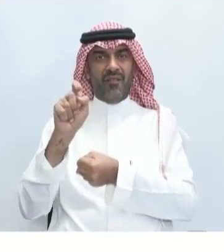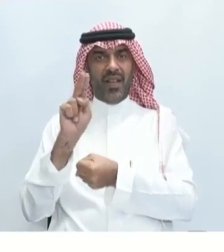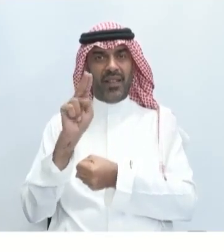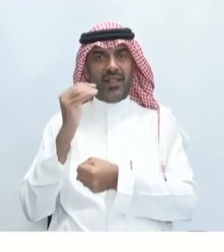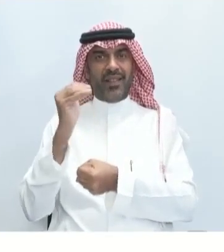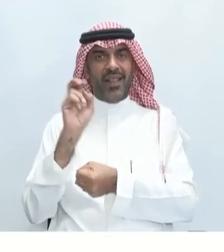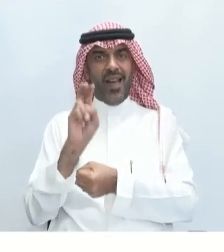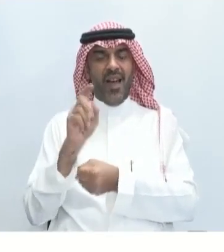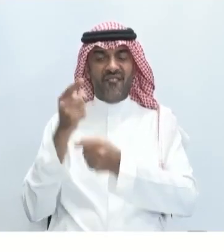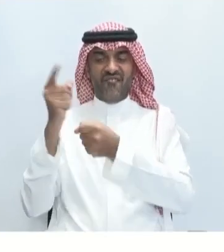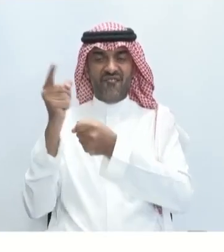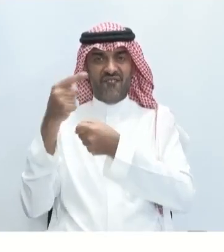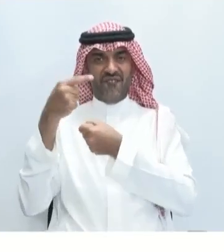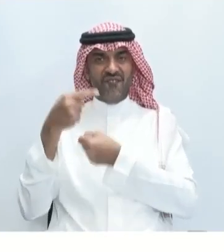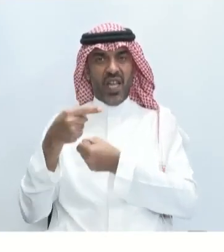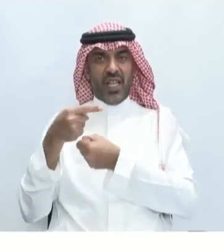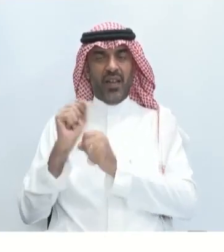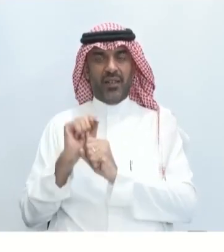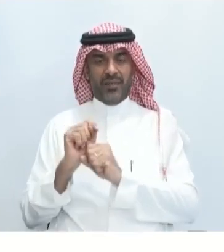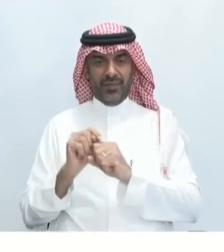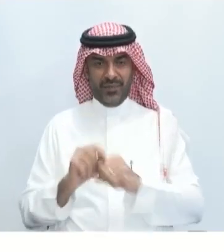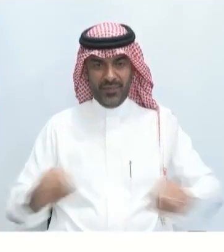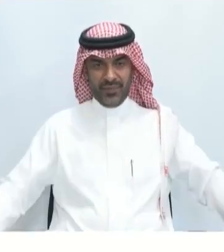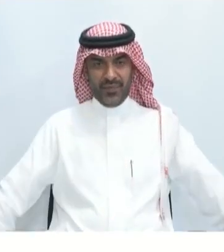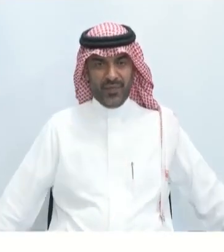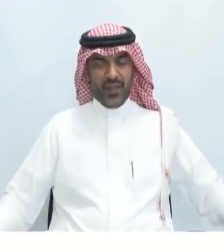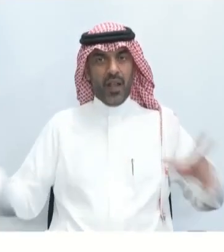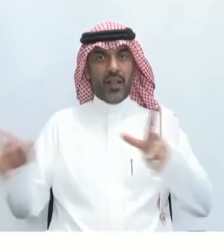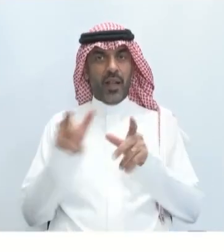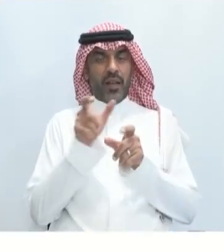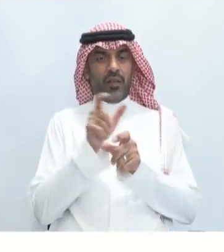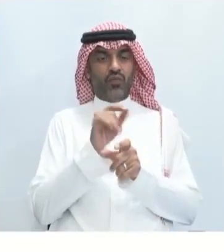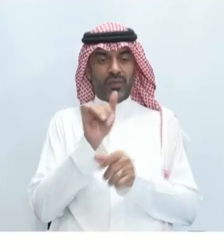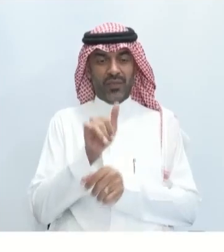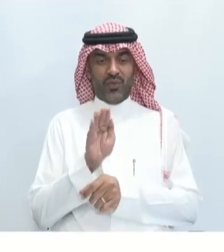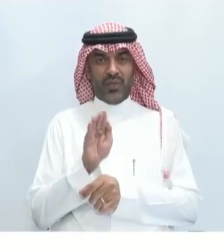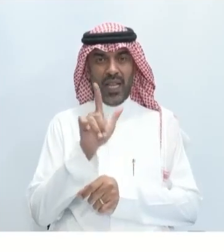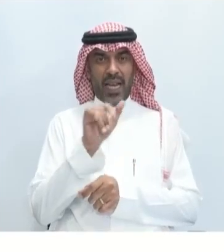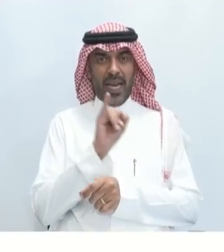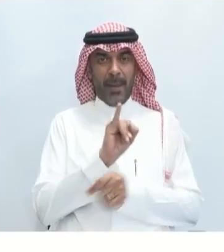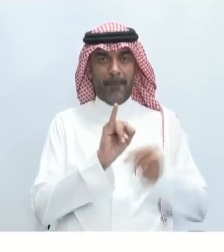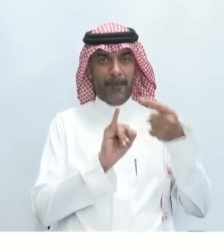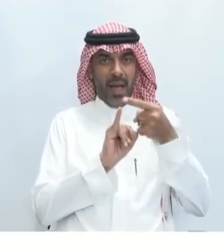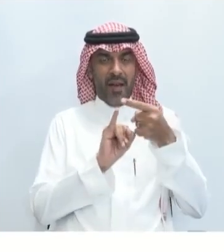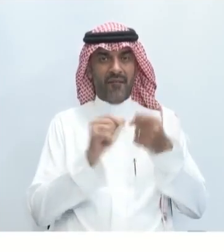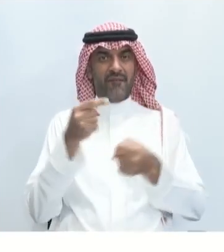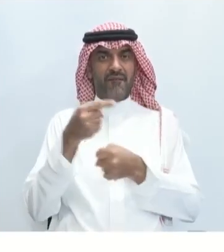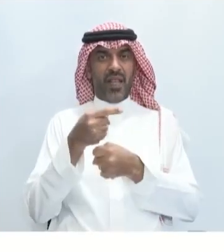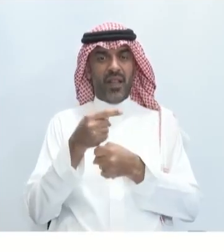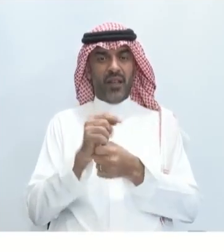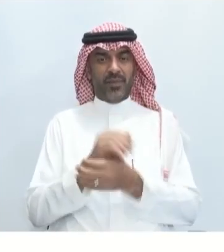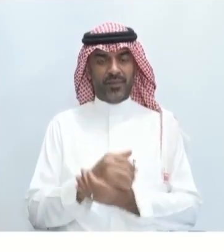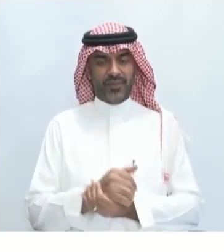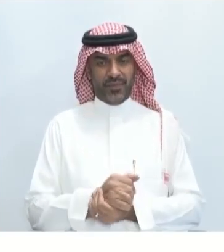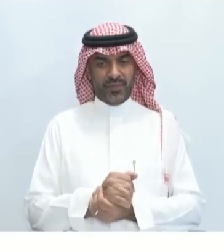اذا كلمه يسلم منصوبه فالفتحه هي علامه النصب كلمه يسلم